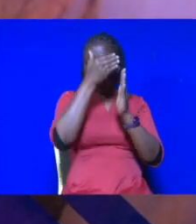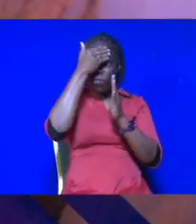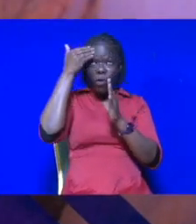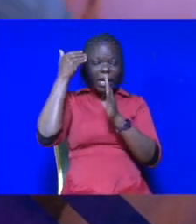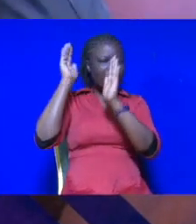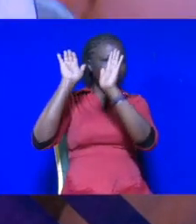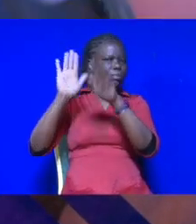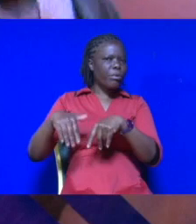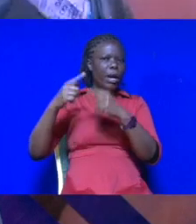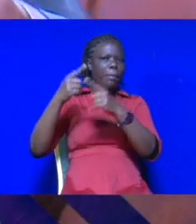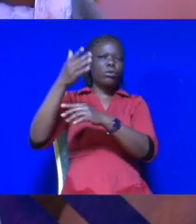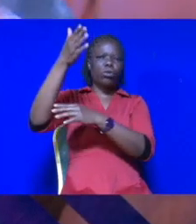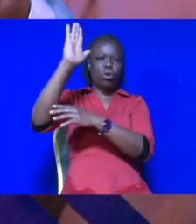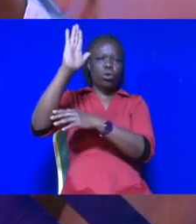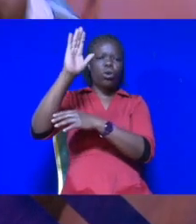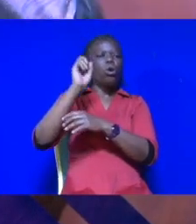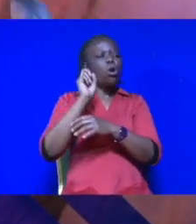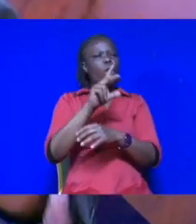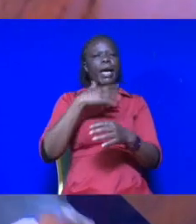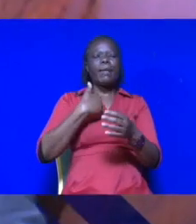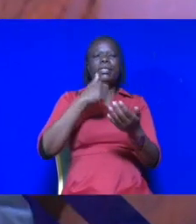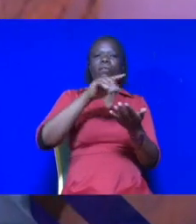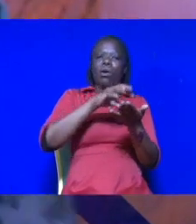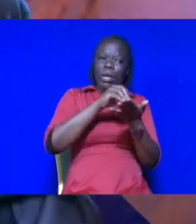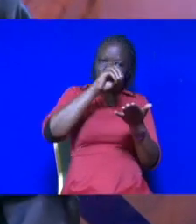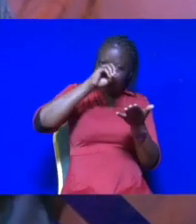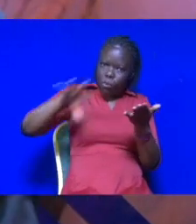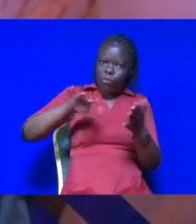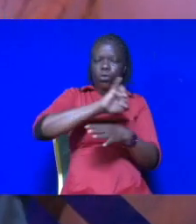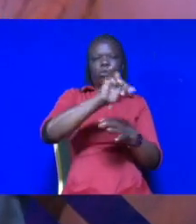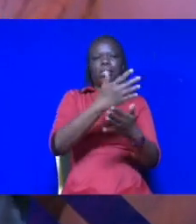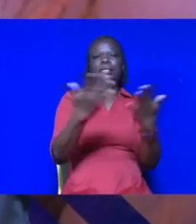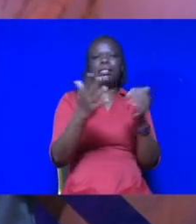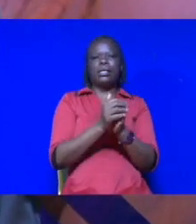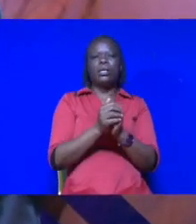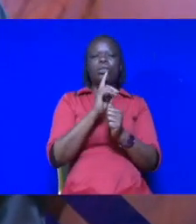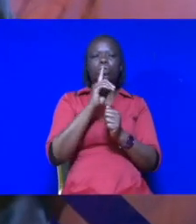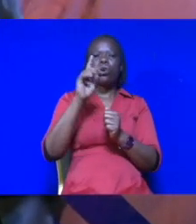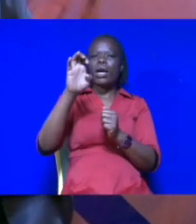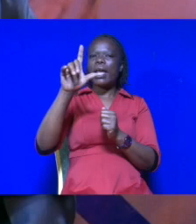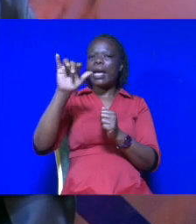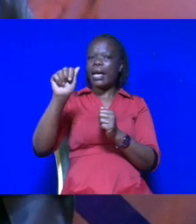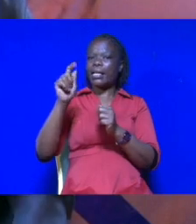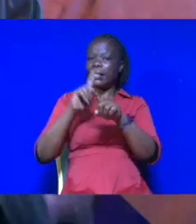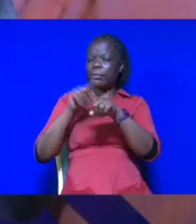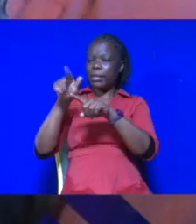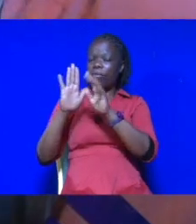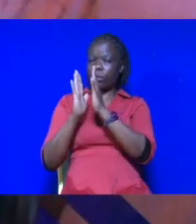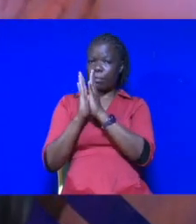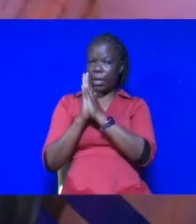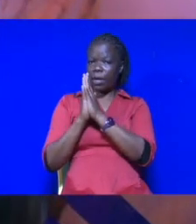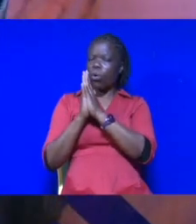wamemsahau. Ngoja niguse hivyo hivyo. Kwa hiyo Elia akiomba,